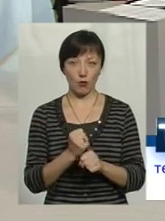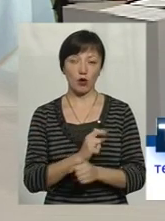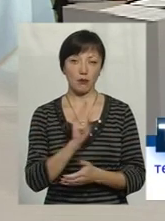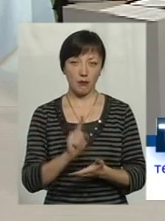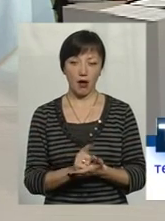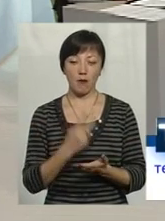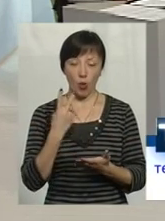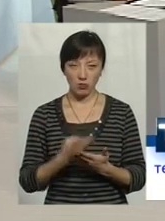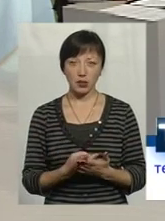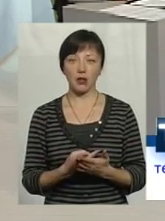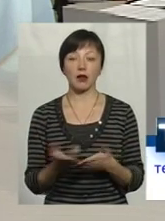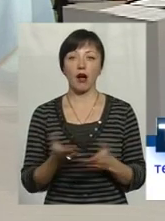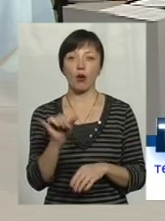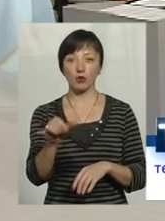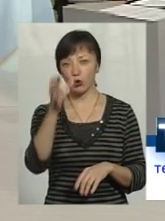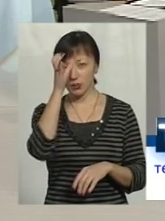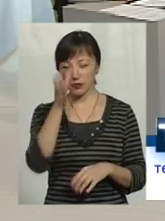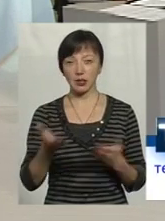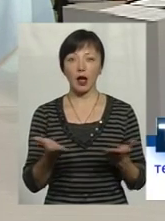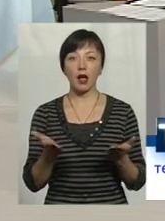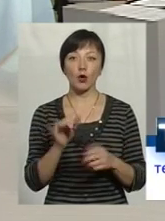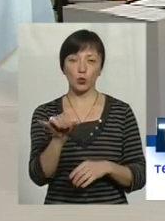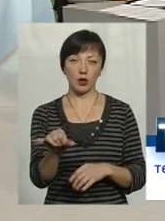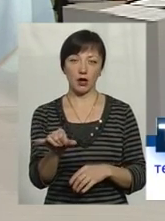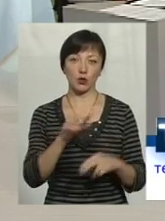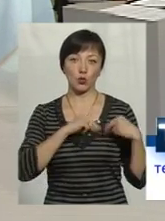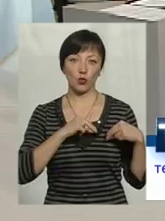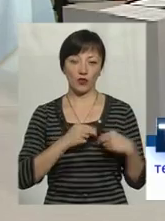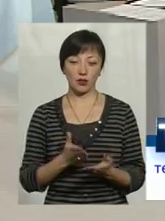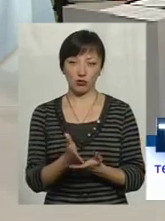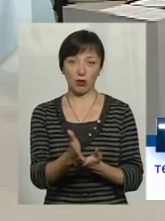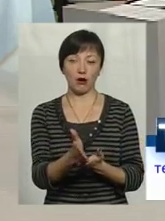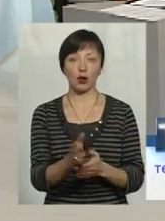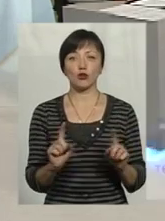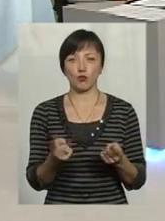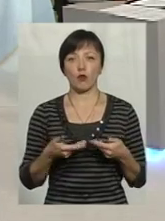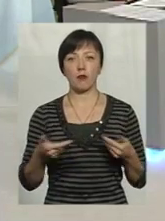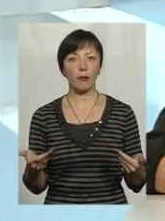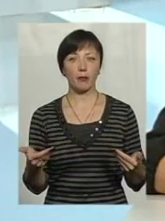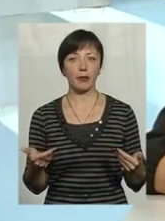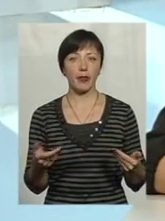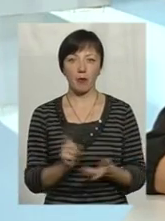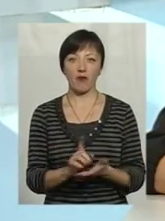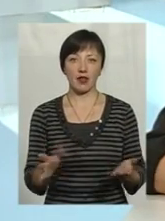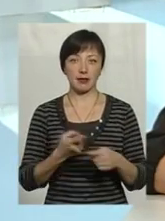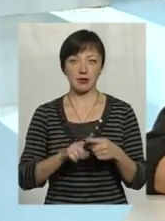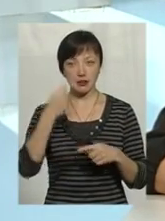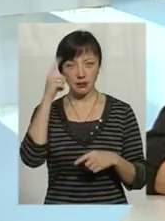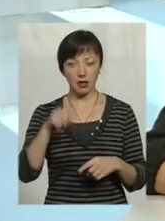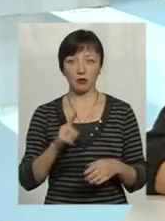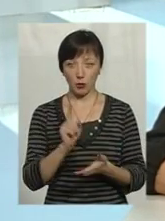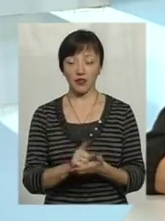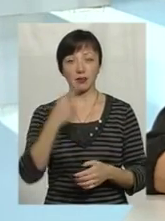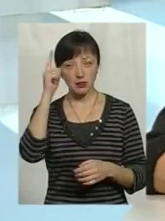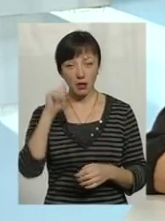має показати, яка в неї освіта і який в неї трудовий шлях. Чому ми не повинні це знати? Ми